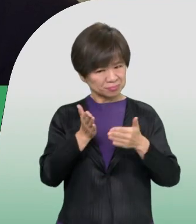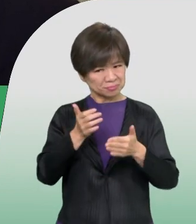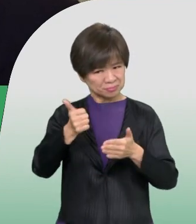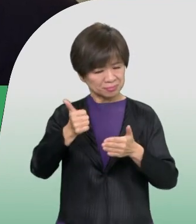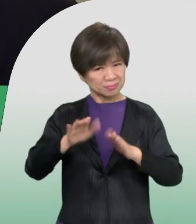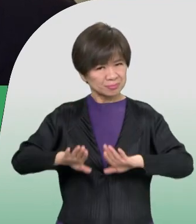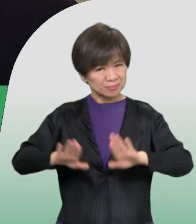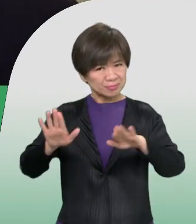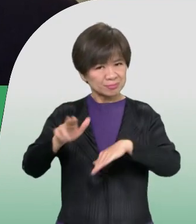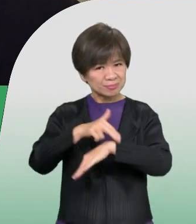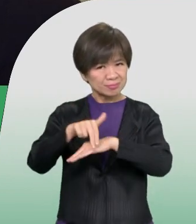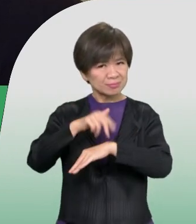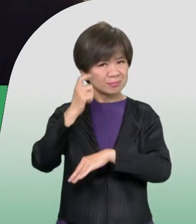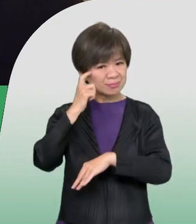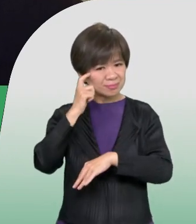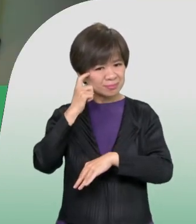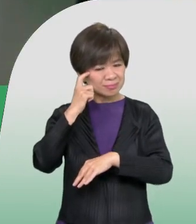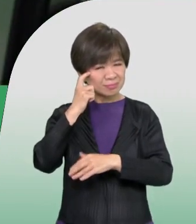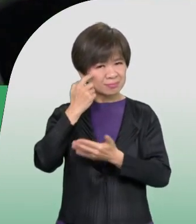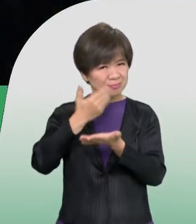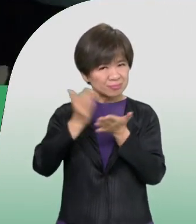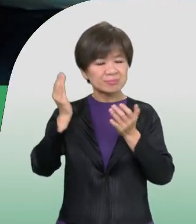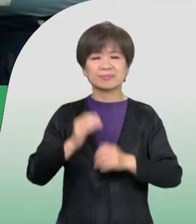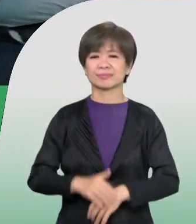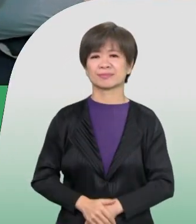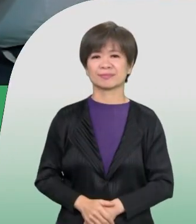进，去想应用办去解决。